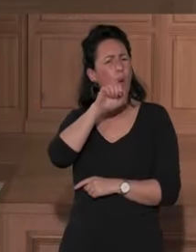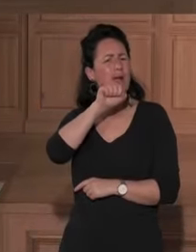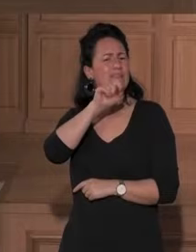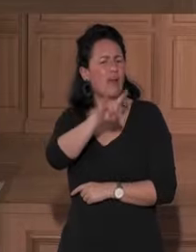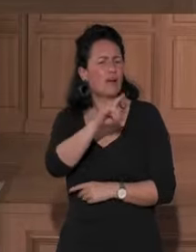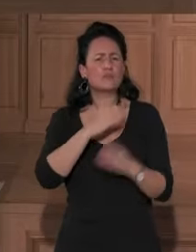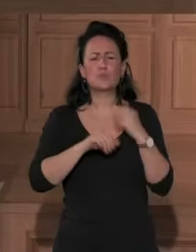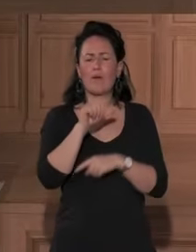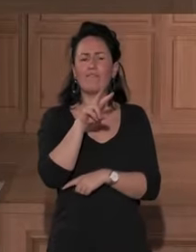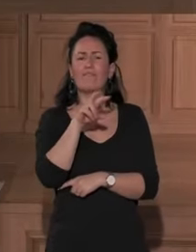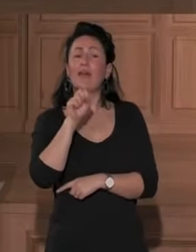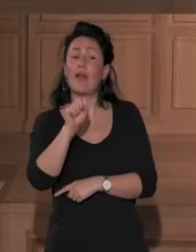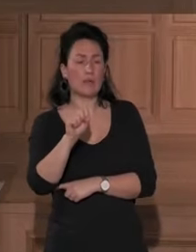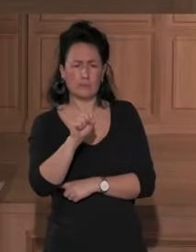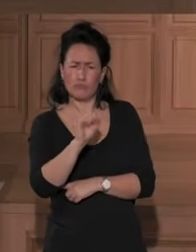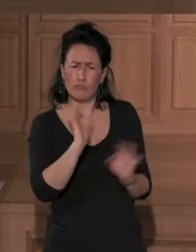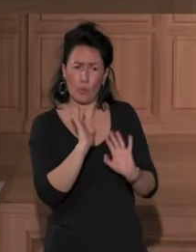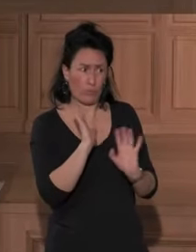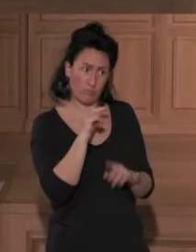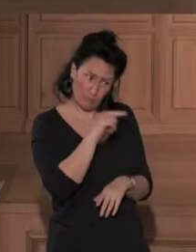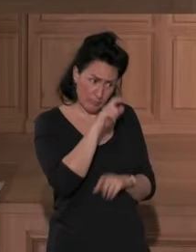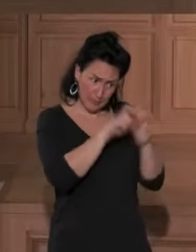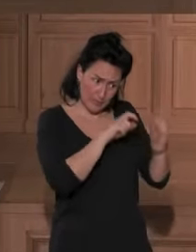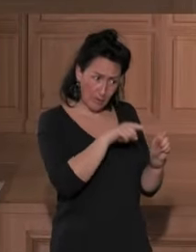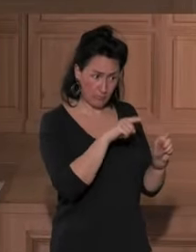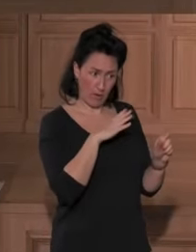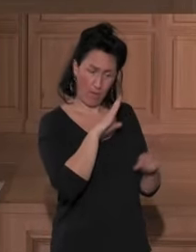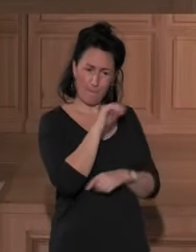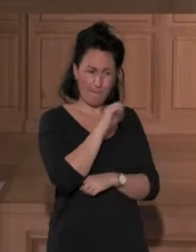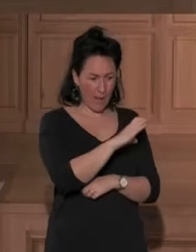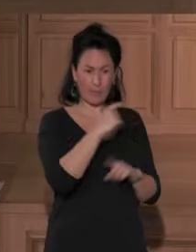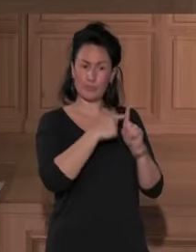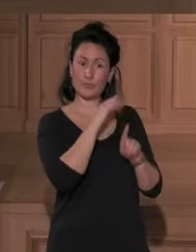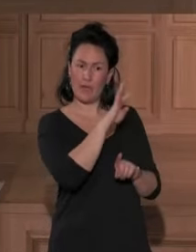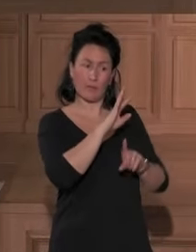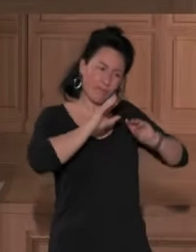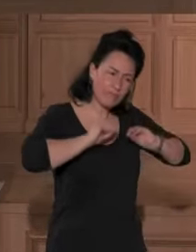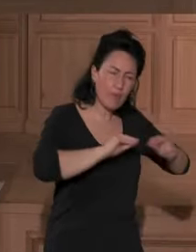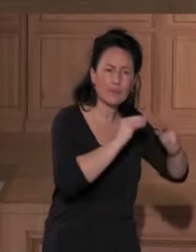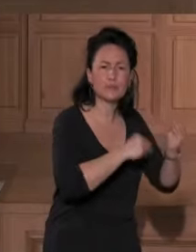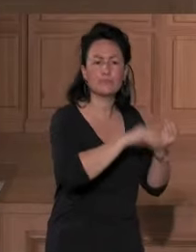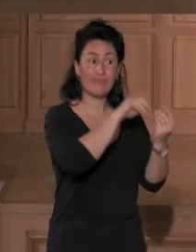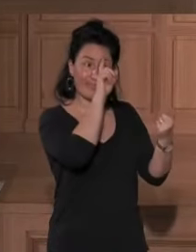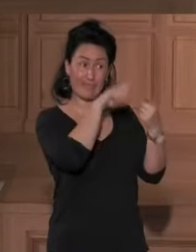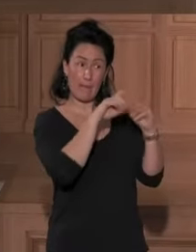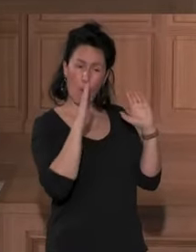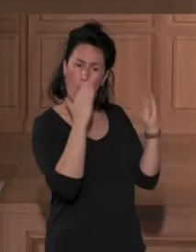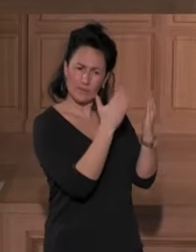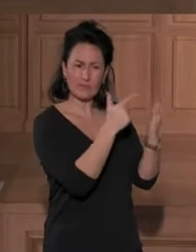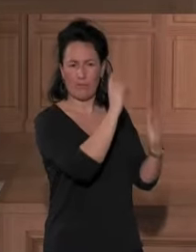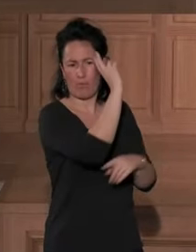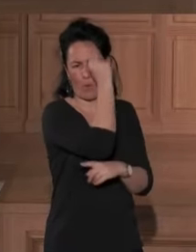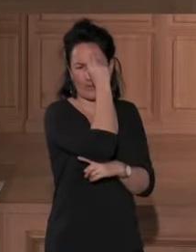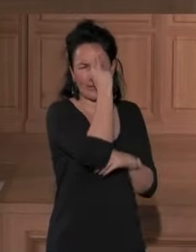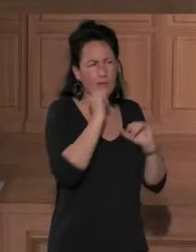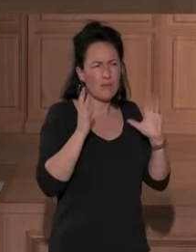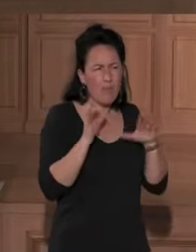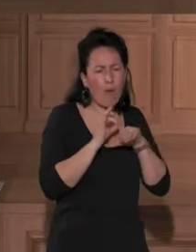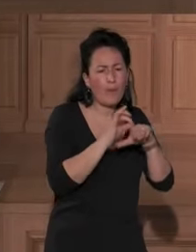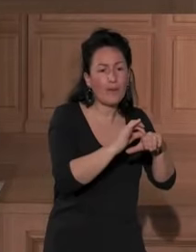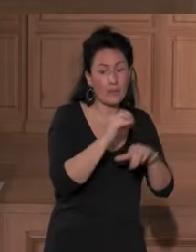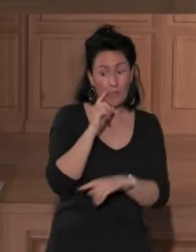des personnes qui ont déjà un bac plus 4, mais qui comprennent la formation qu'on leur dispense sur l'autisme et sur l'accompagnement. Parce que quand